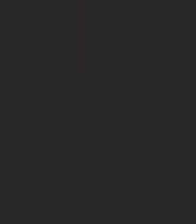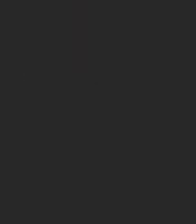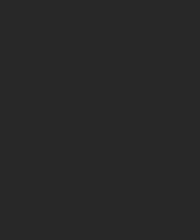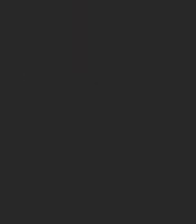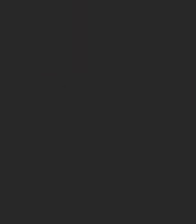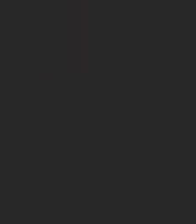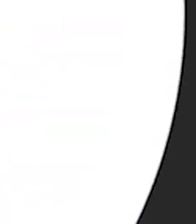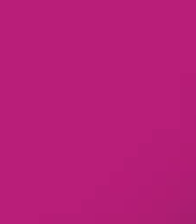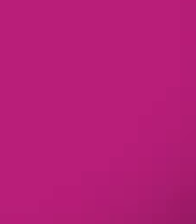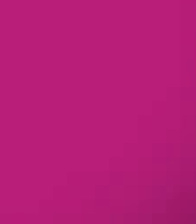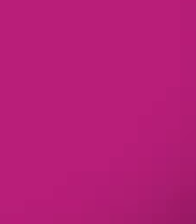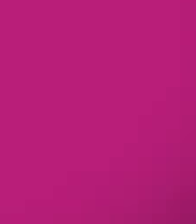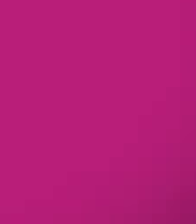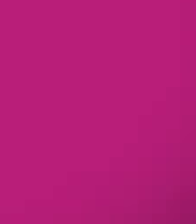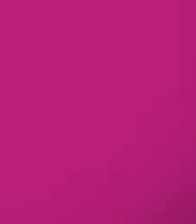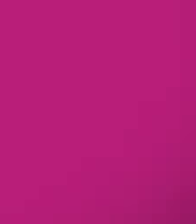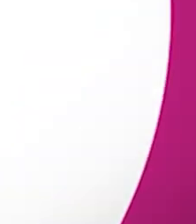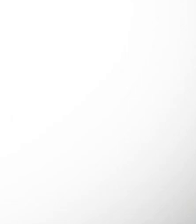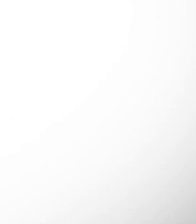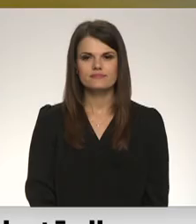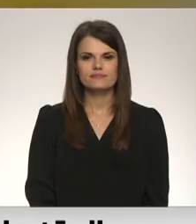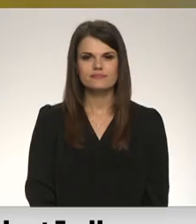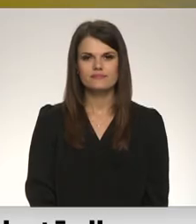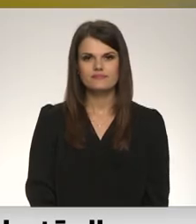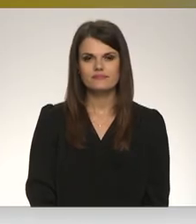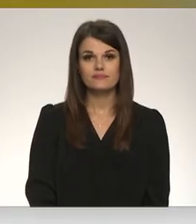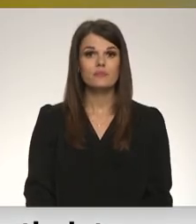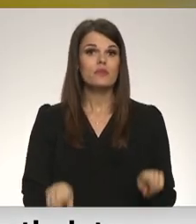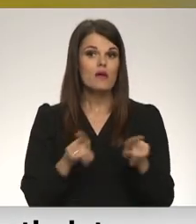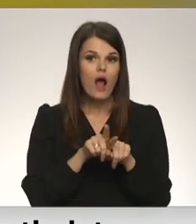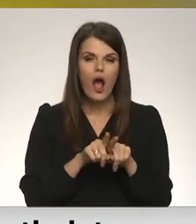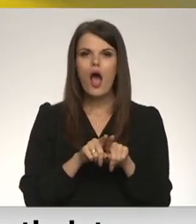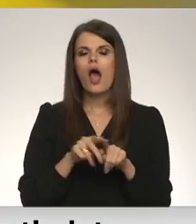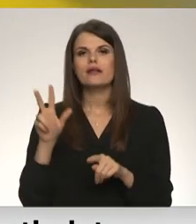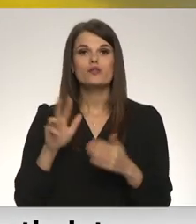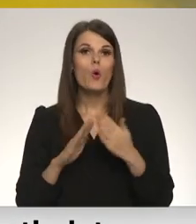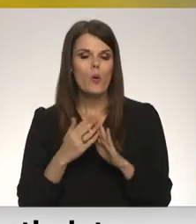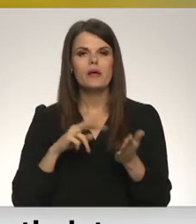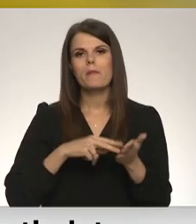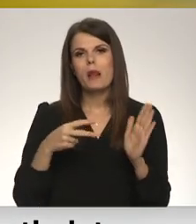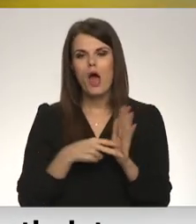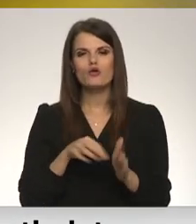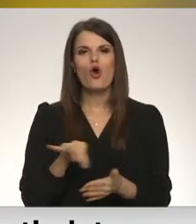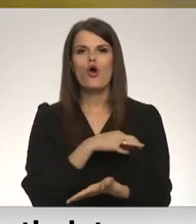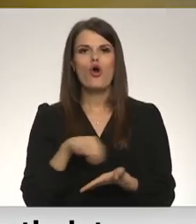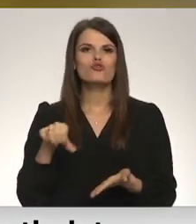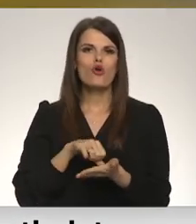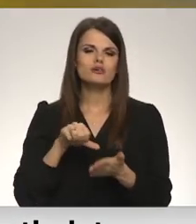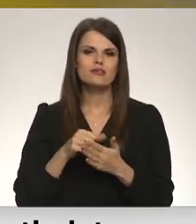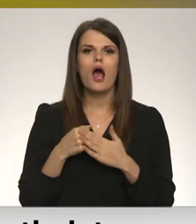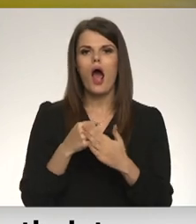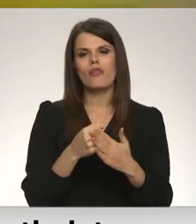Re, viss ēters ir te! Arī Daugavpilī tiek plānots koncerts atbalsta